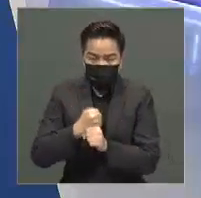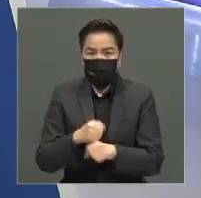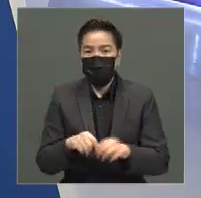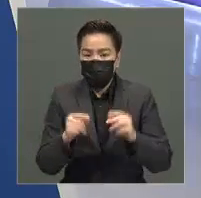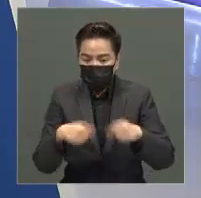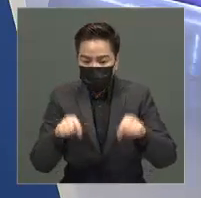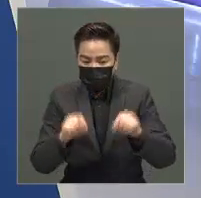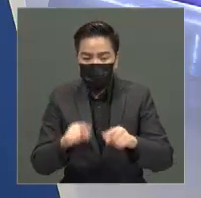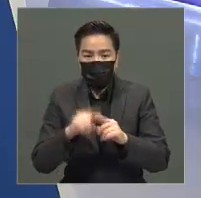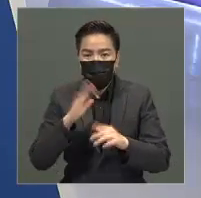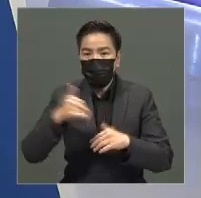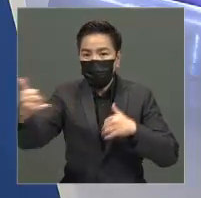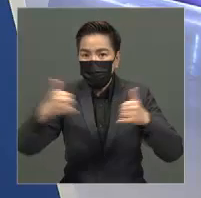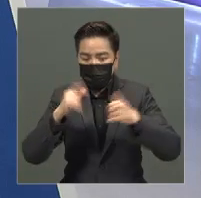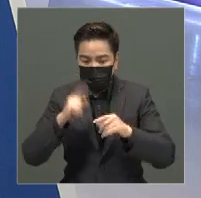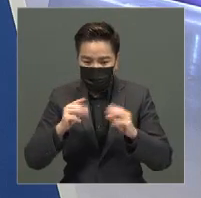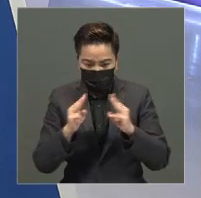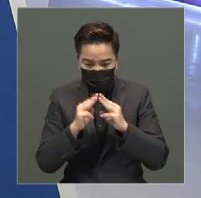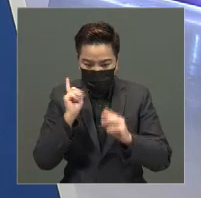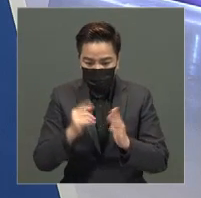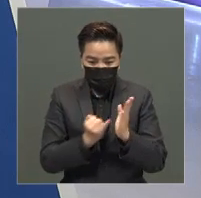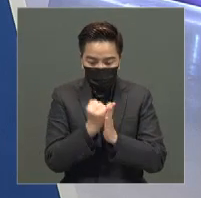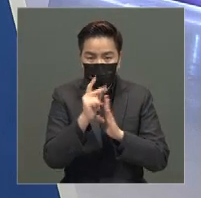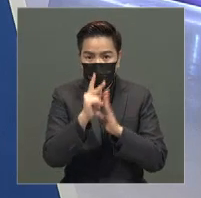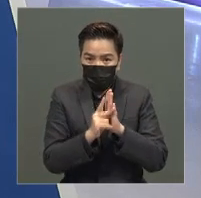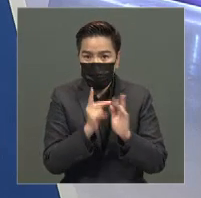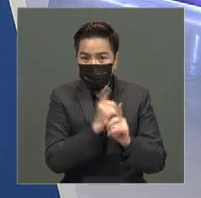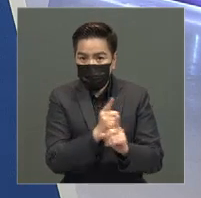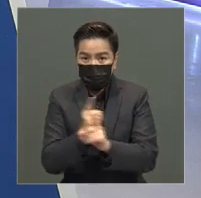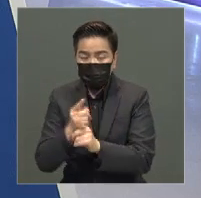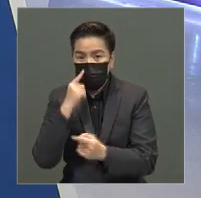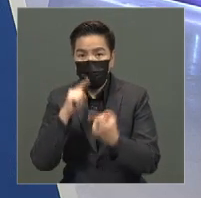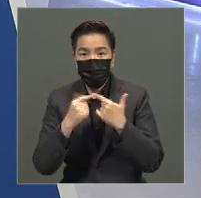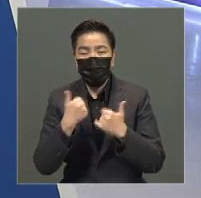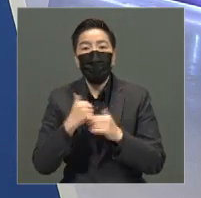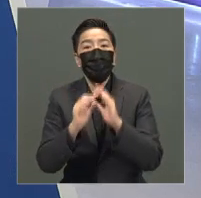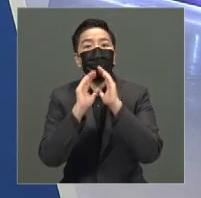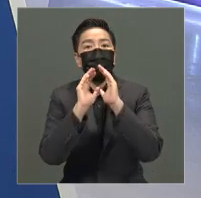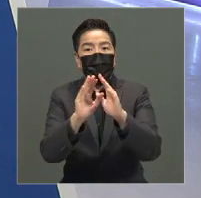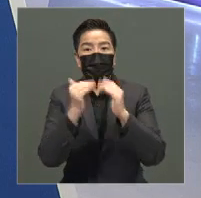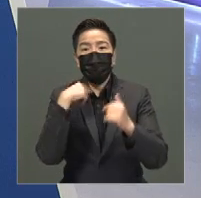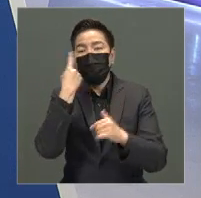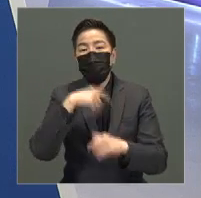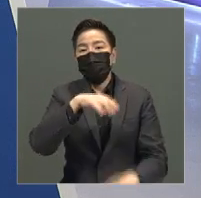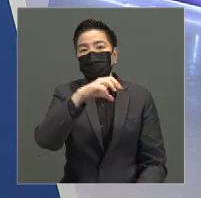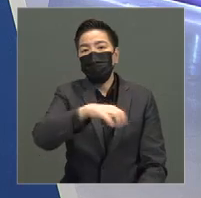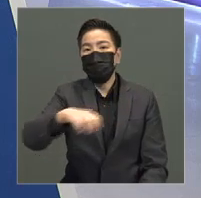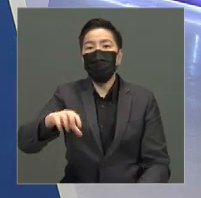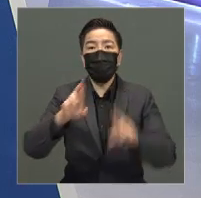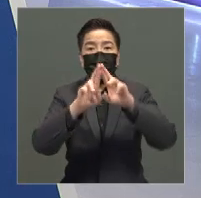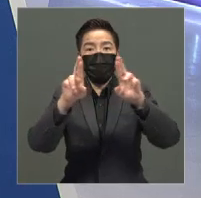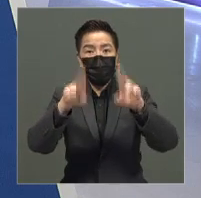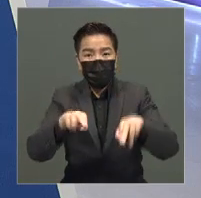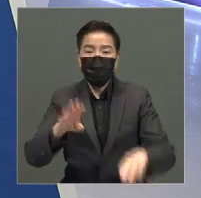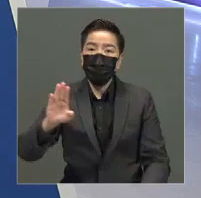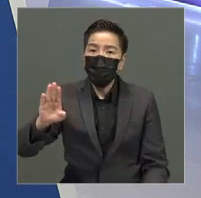ำ MOU เพื่อให้แรงงานเข้ามาแต่ต้องเข้ามาอย่างถูกต้องตามกฎหมายทีนี้ก็ต้องฝากไปถึงในส่วนของสถานประกอบการต่างๆด้